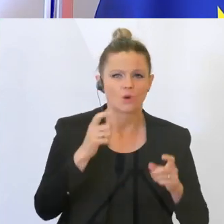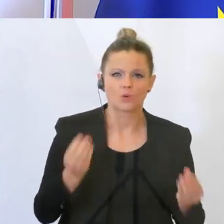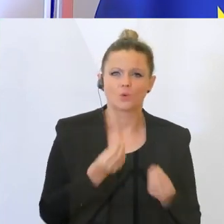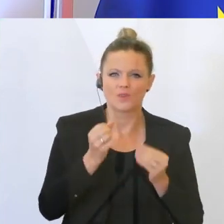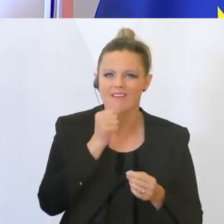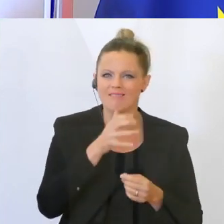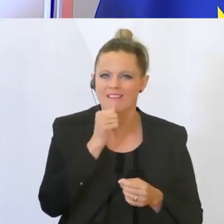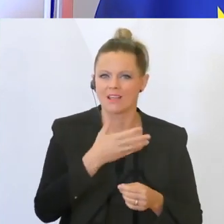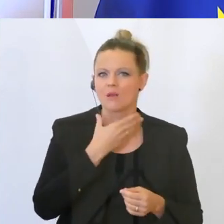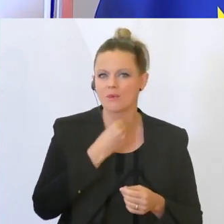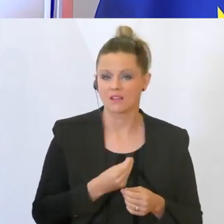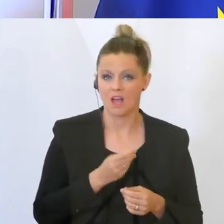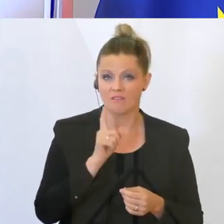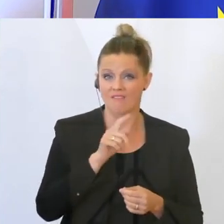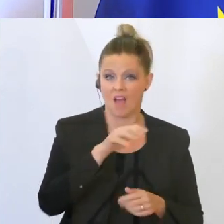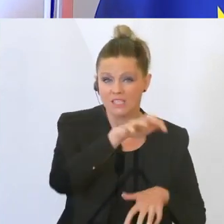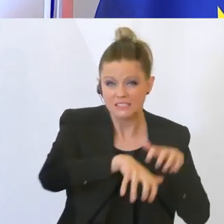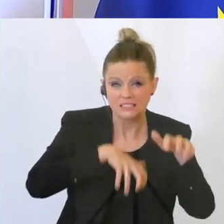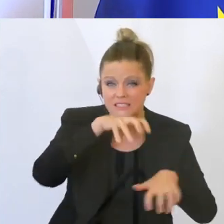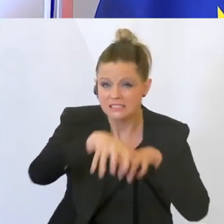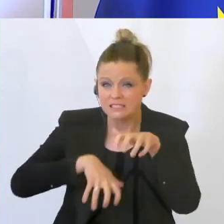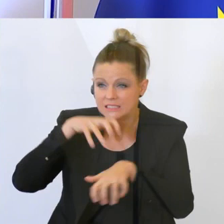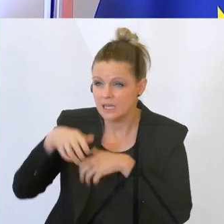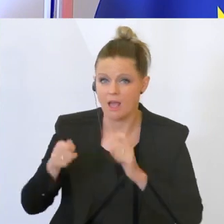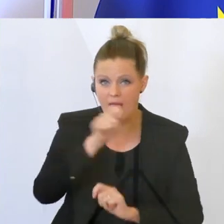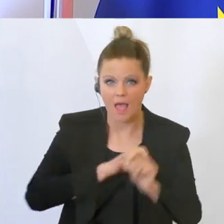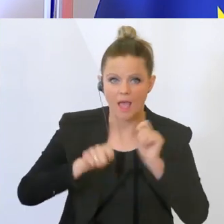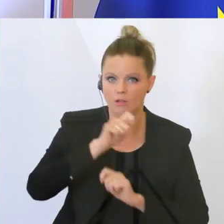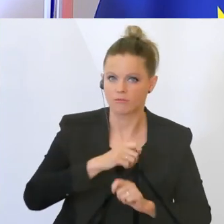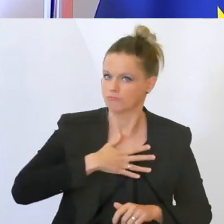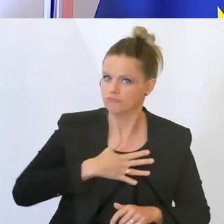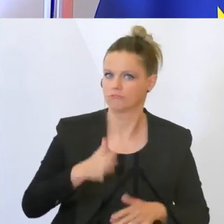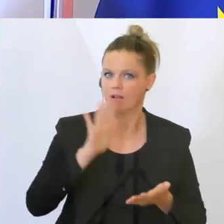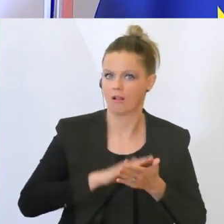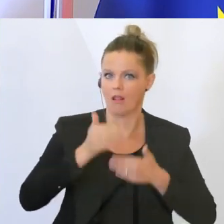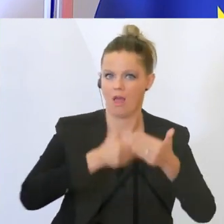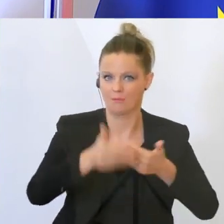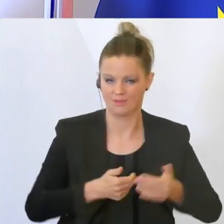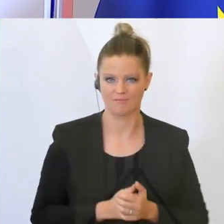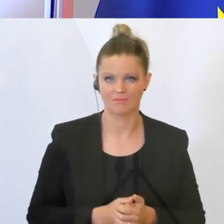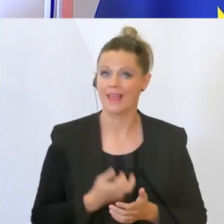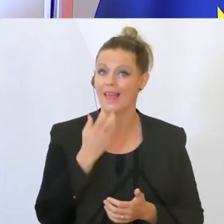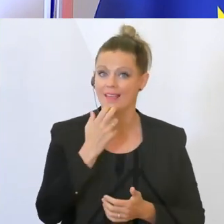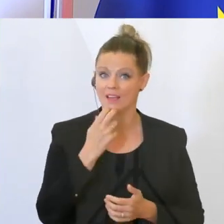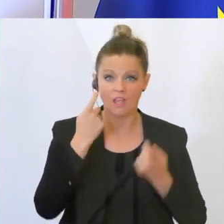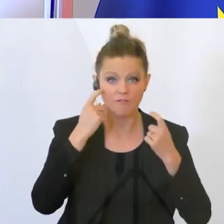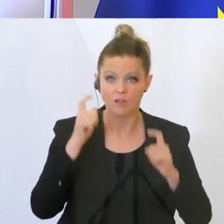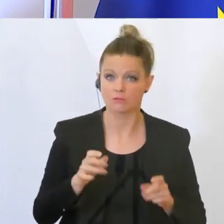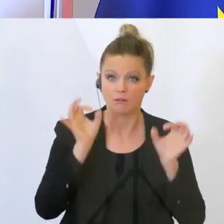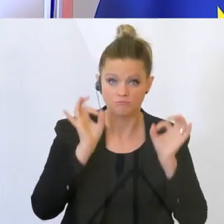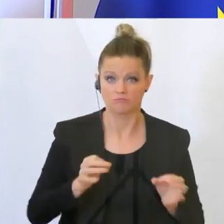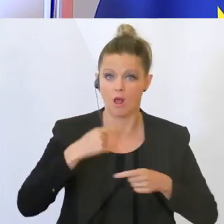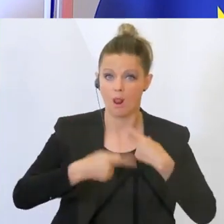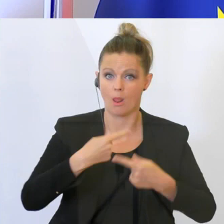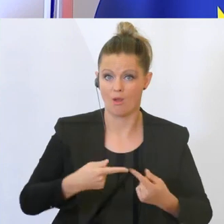Bedarfs hat trotz Hamsterkäufen funktioniert. Die Energieversorgung war immer gewährleistet. Und